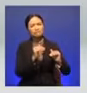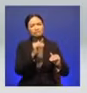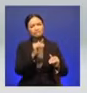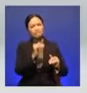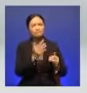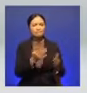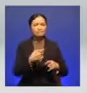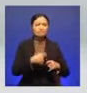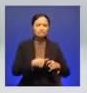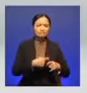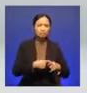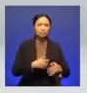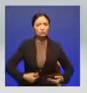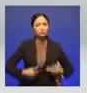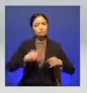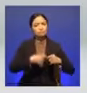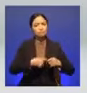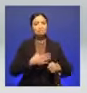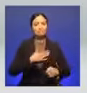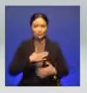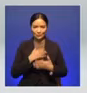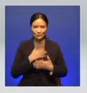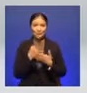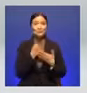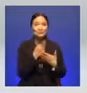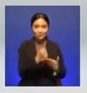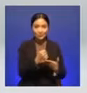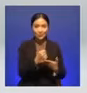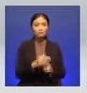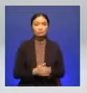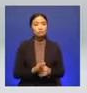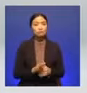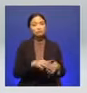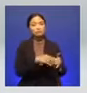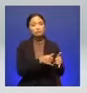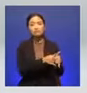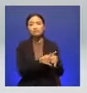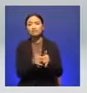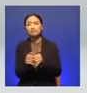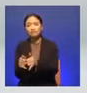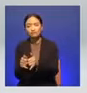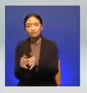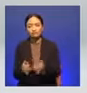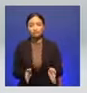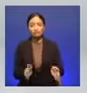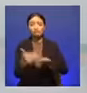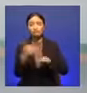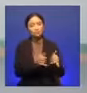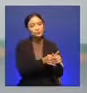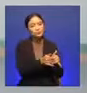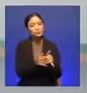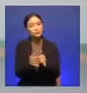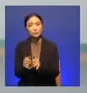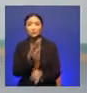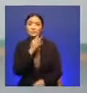ขายากลำบากกว่าเราเนี่ยเราอยากจะไปช่วยเช่นการจูงข้ามถนนปกติอะไรต่างๆแบบนี้นะครับแล้วถ้าเกิดเห็น